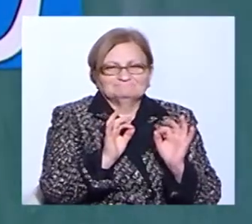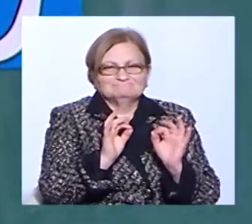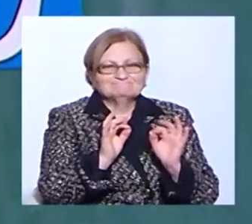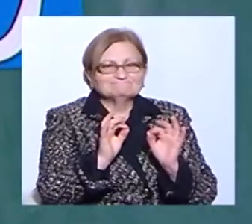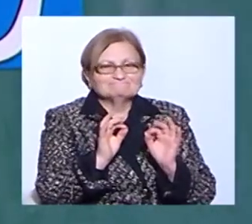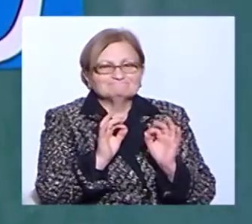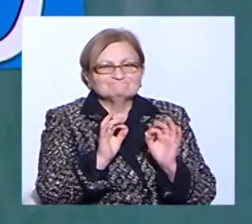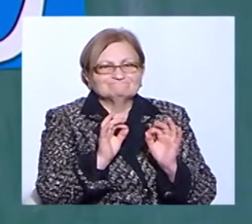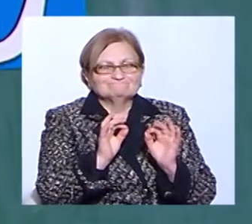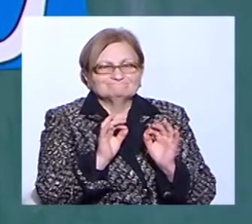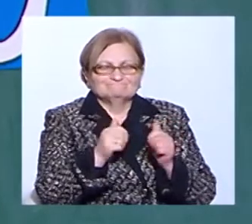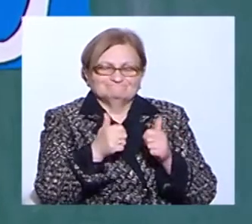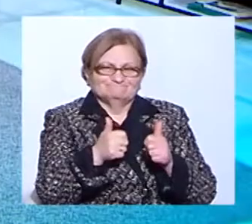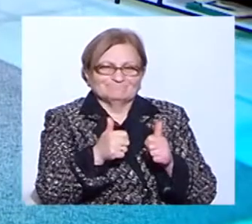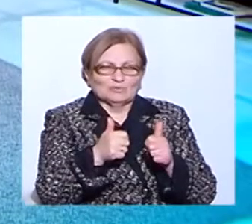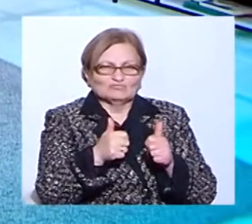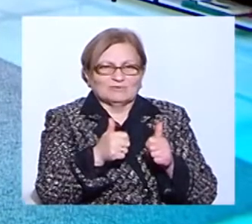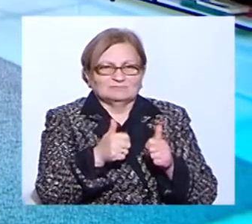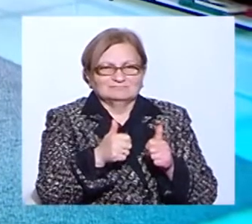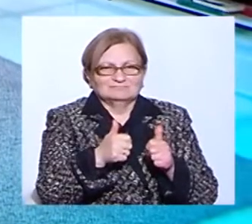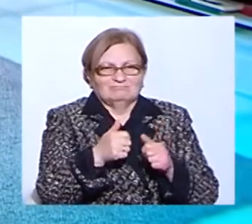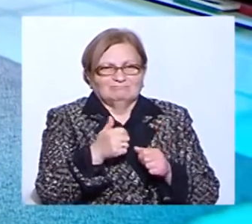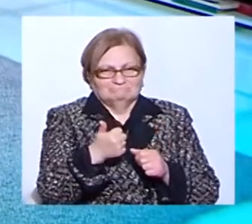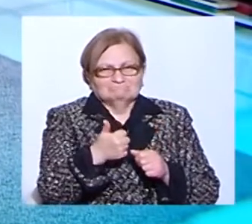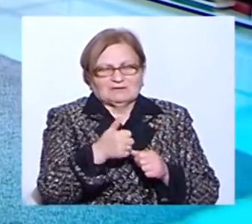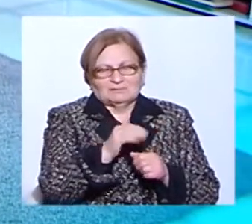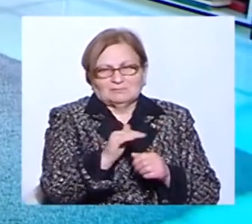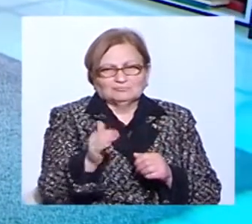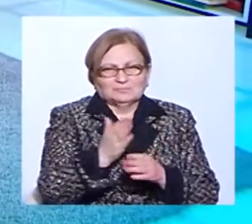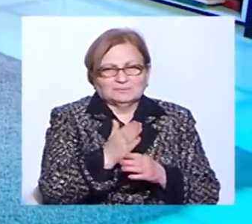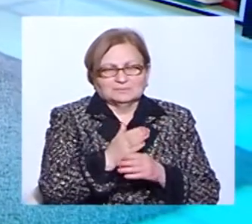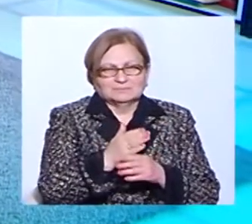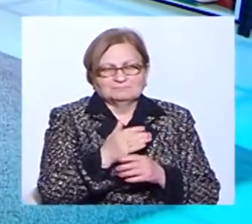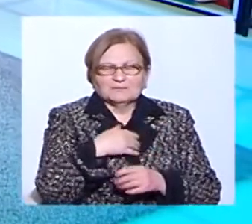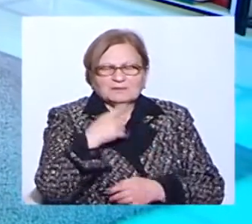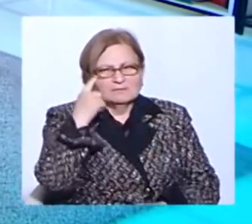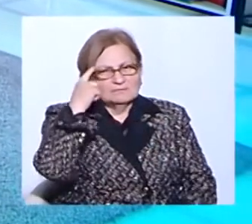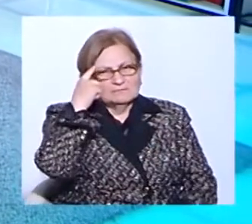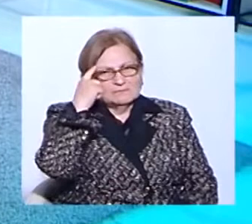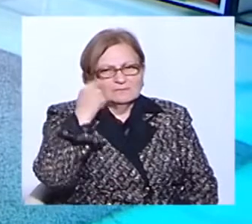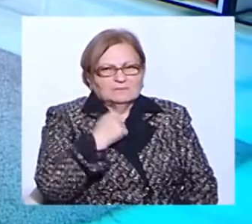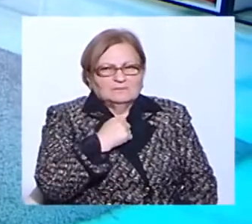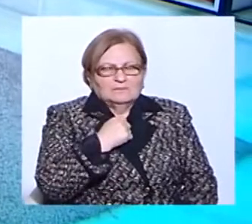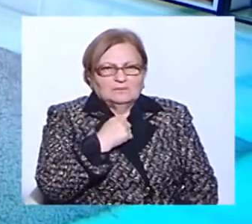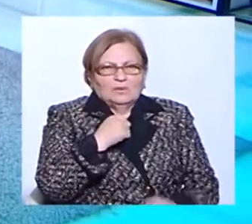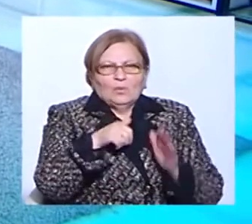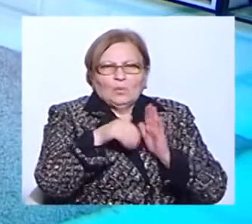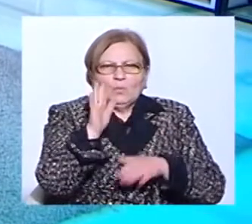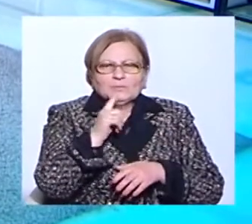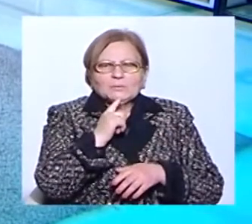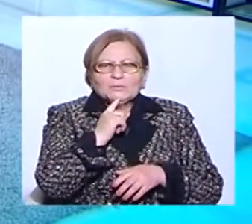mimatebis nişani. Qoçax, magrebi xart. Axla ufikrop. Çota upro rtuli xo